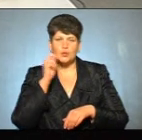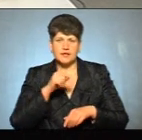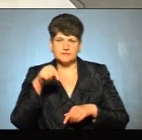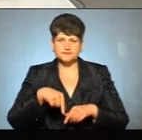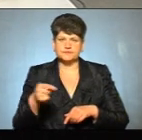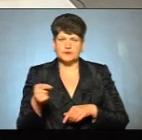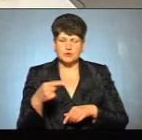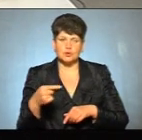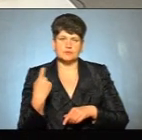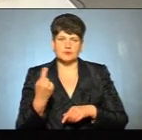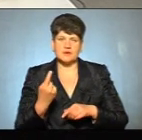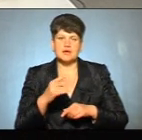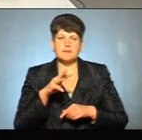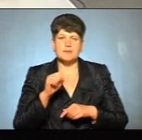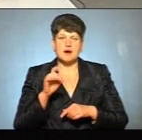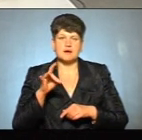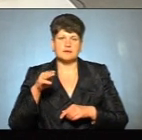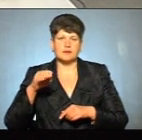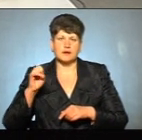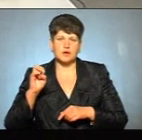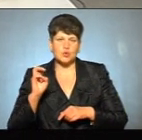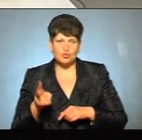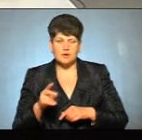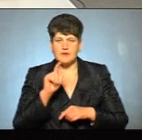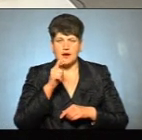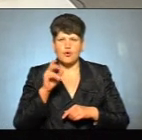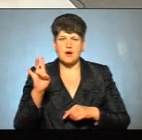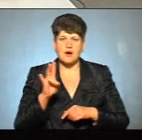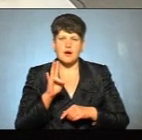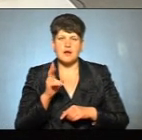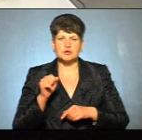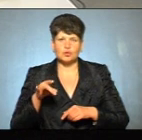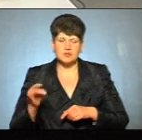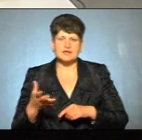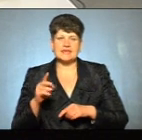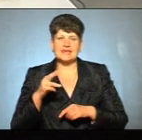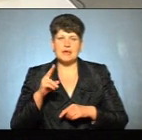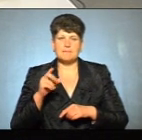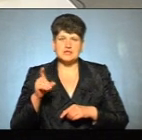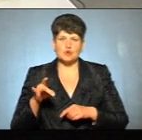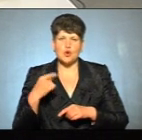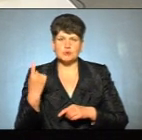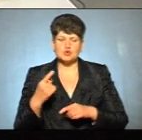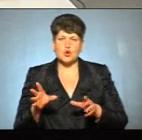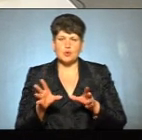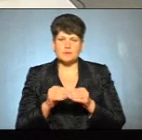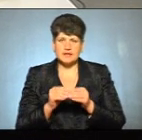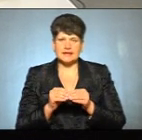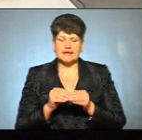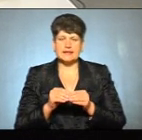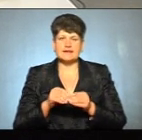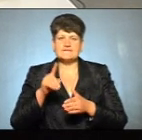єпископ-помічник Тернопільсько-Зборівської української греко-католицької церкви, і Віталій Яцюк, єпископ обласного об'єднання Української церкви християн